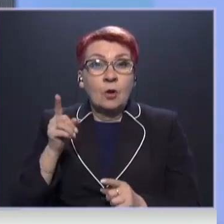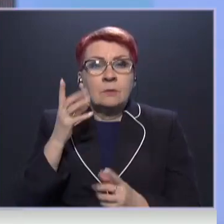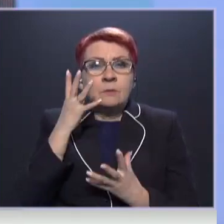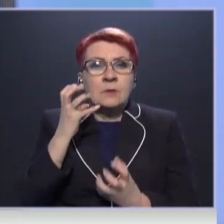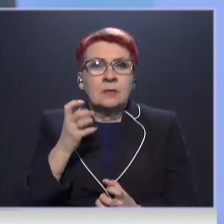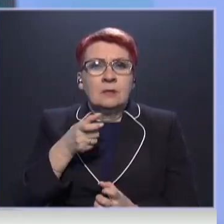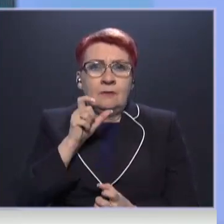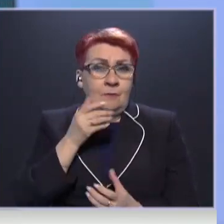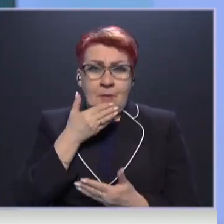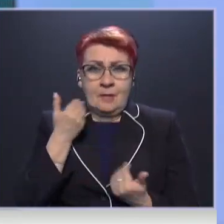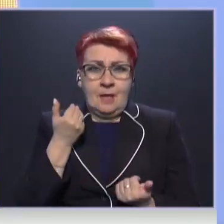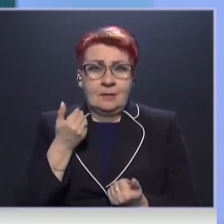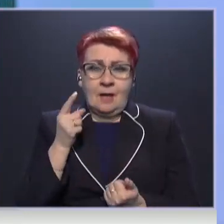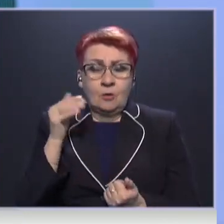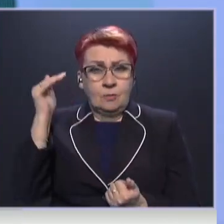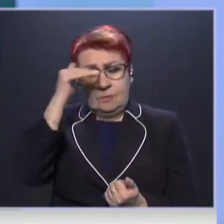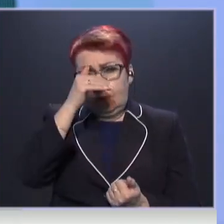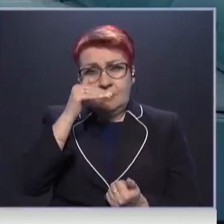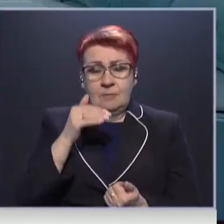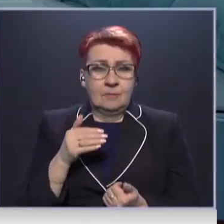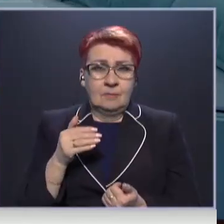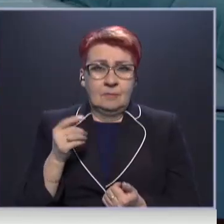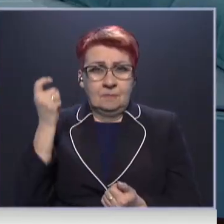пристрастия, который не напивается до пьяна.